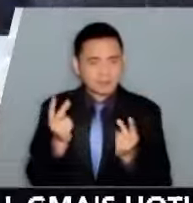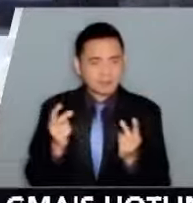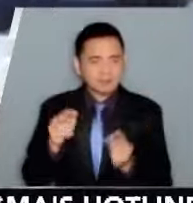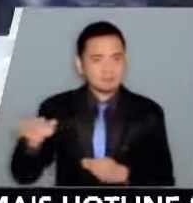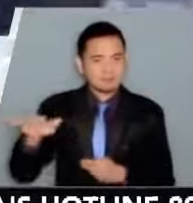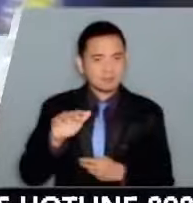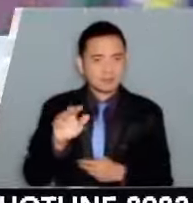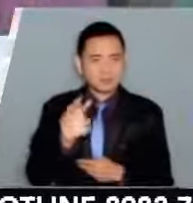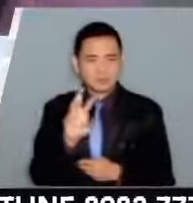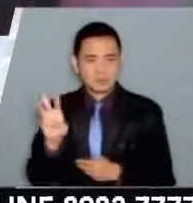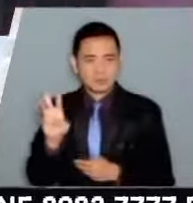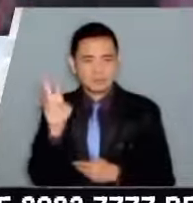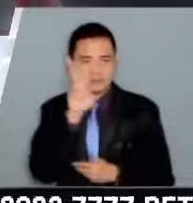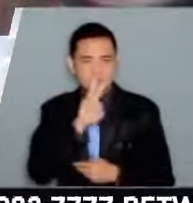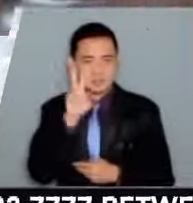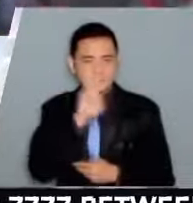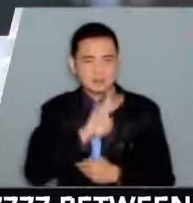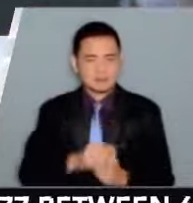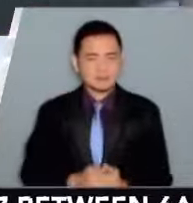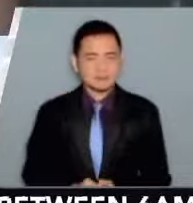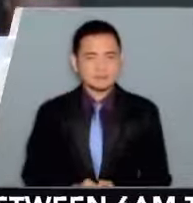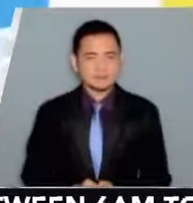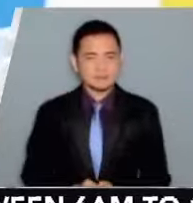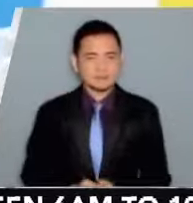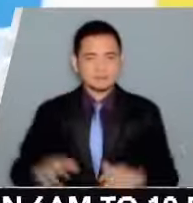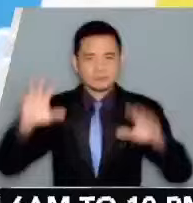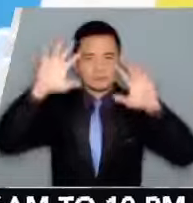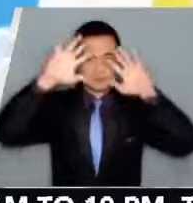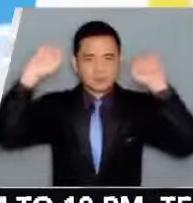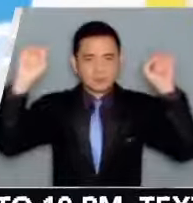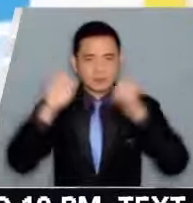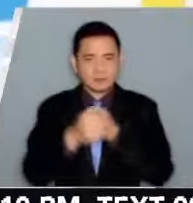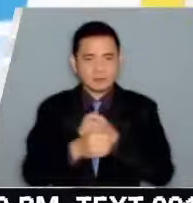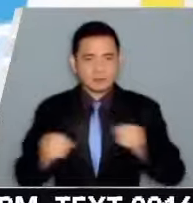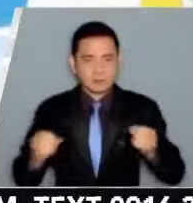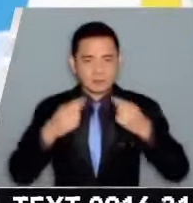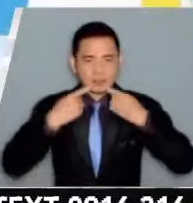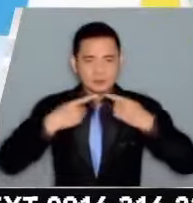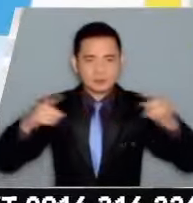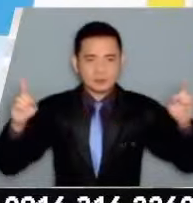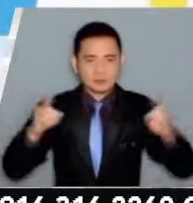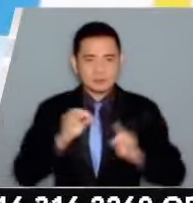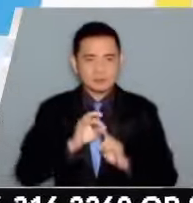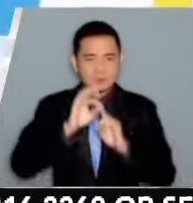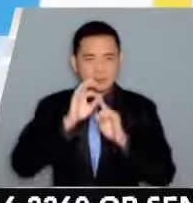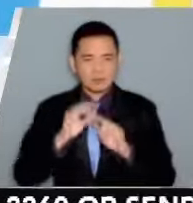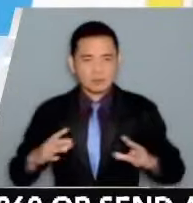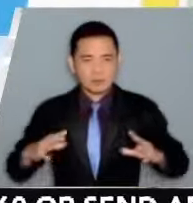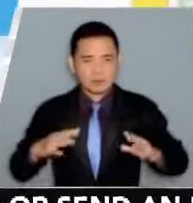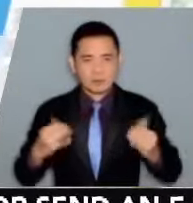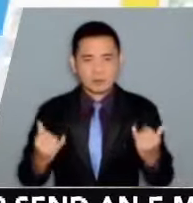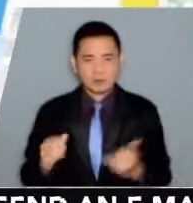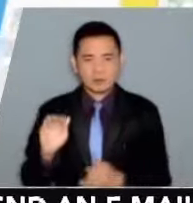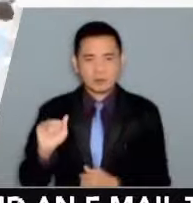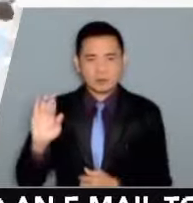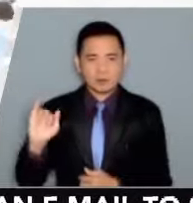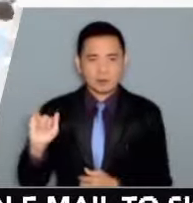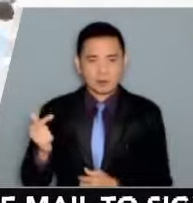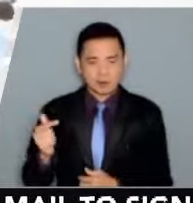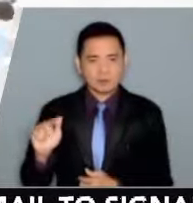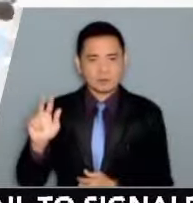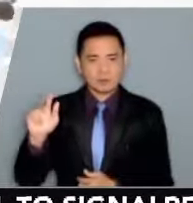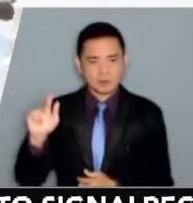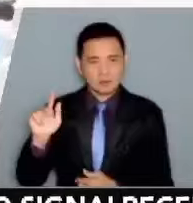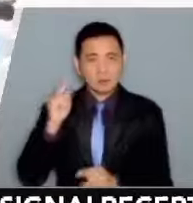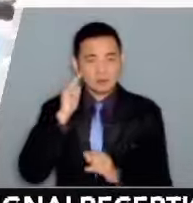idineklara ng malakanyang na special non-working holiday ngayong araw August 23 bilang pagunita sa Ninoy Aquino day sa